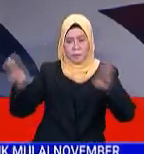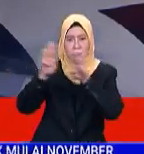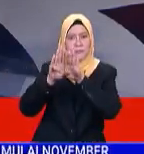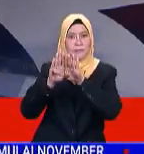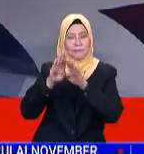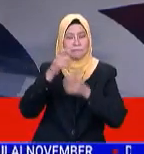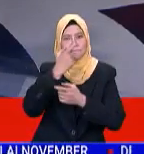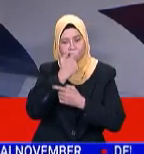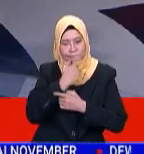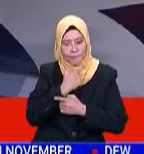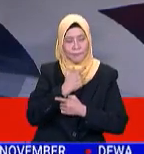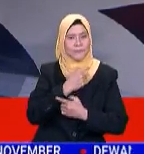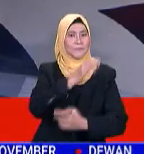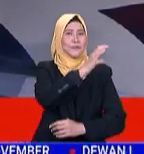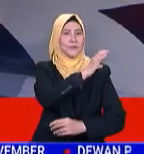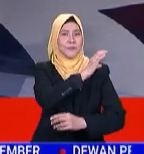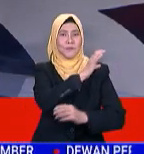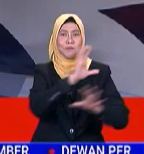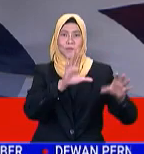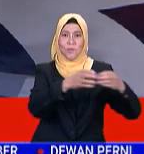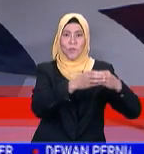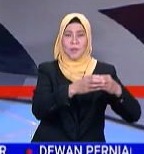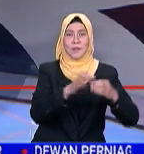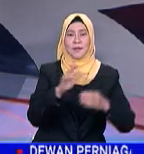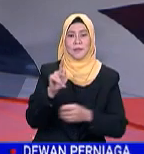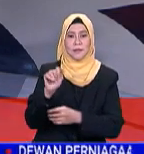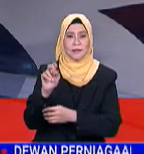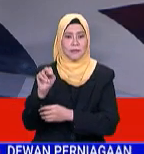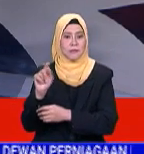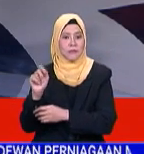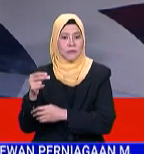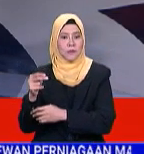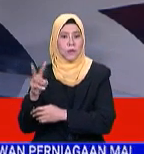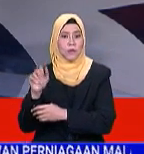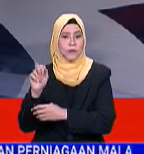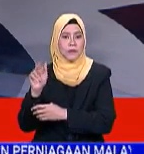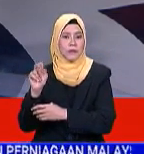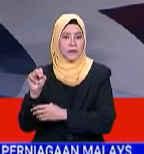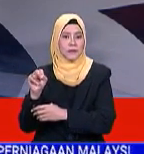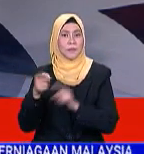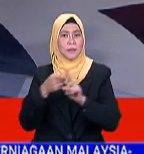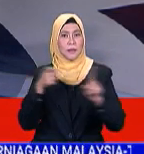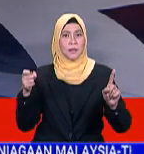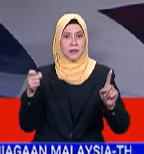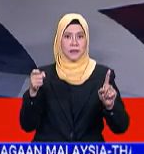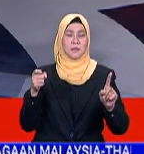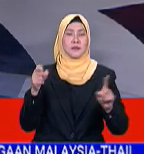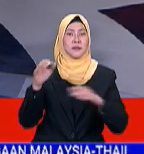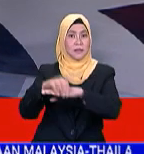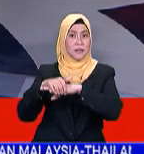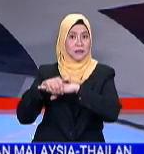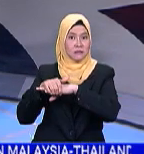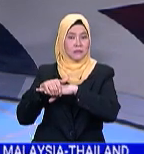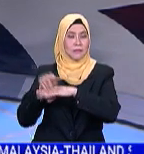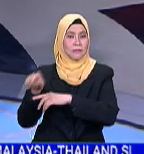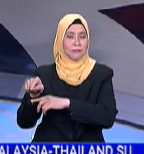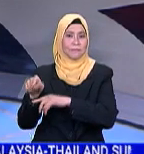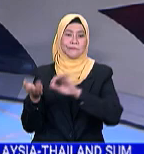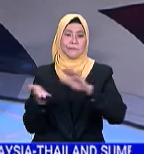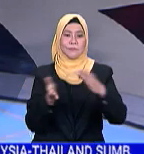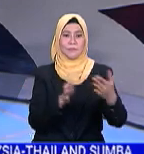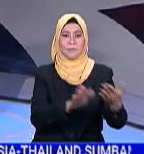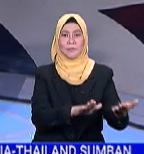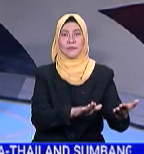kehilangan bekas jurulatih skuad kebangsaan Ken Waddon. Mendiang yang berasal dari Preston, England menghembuskan